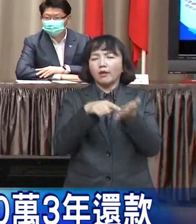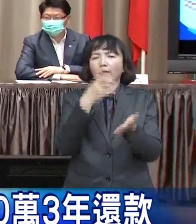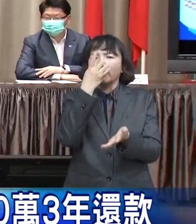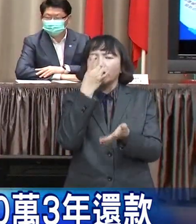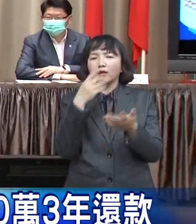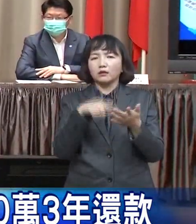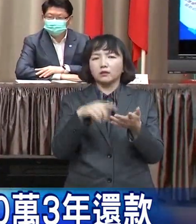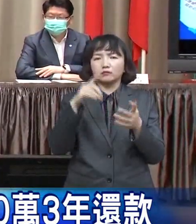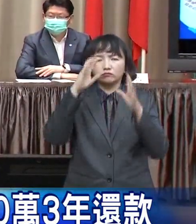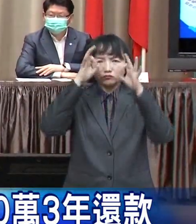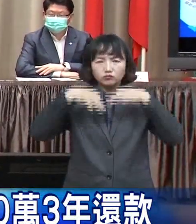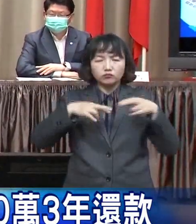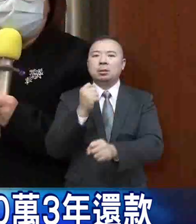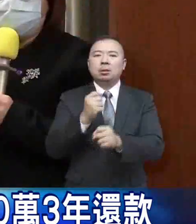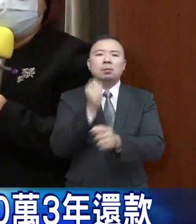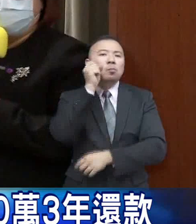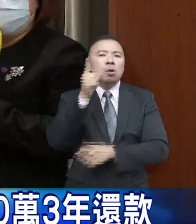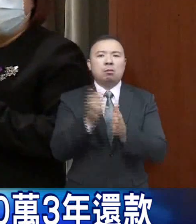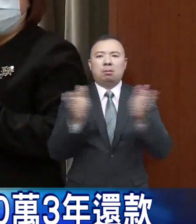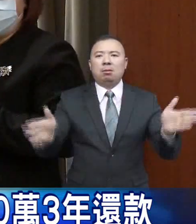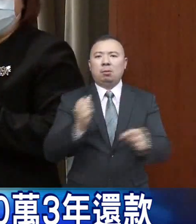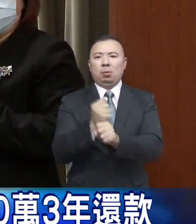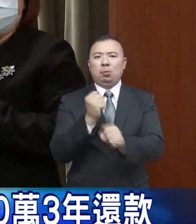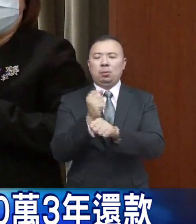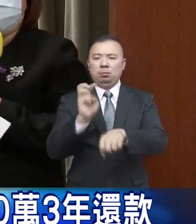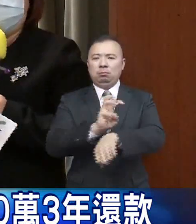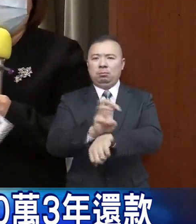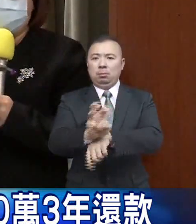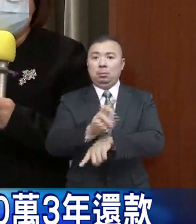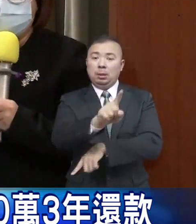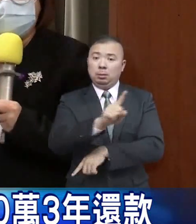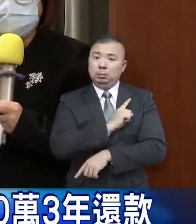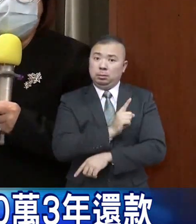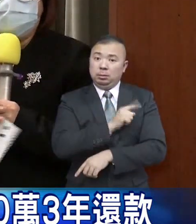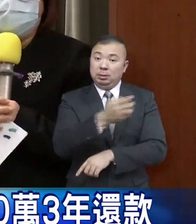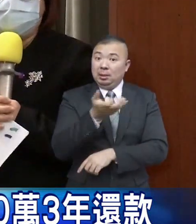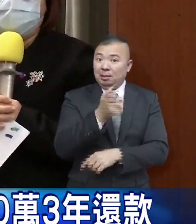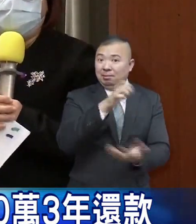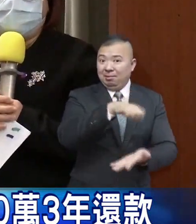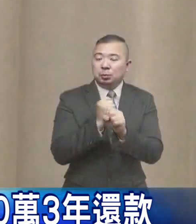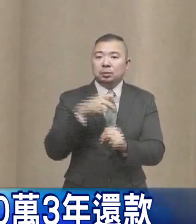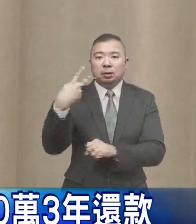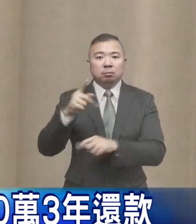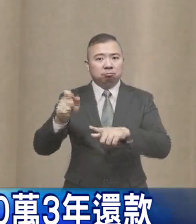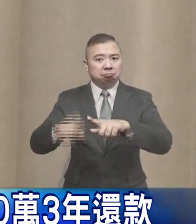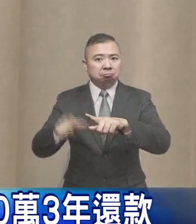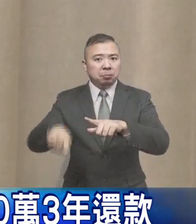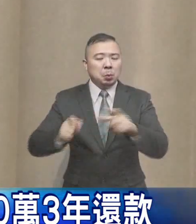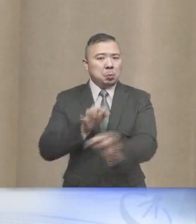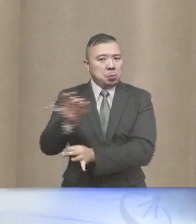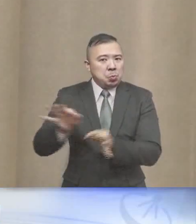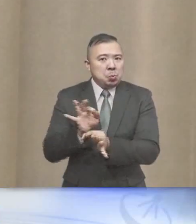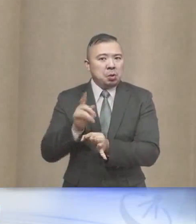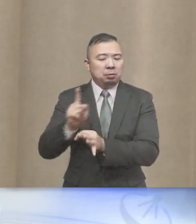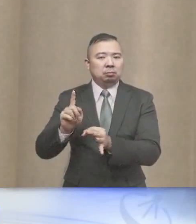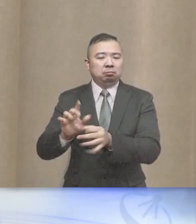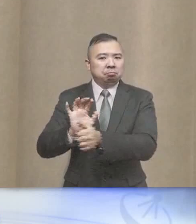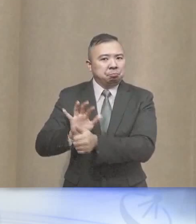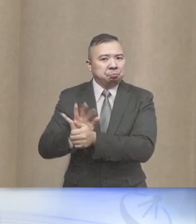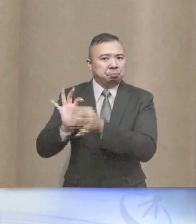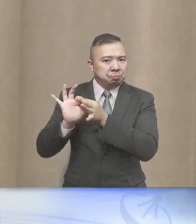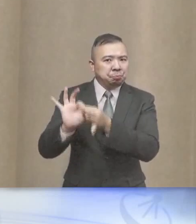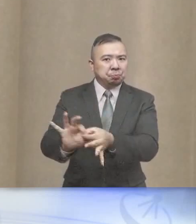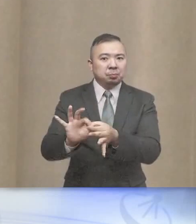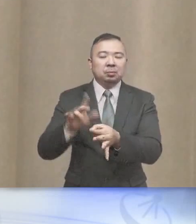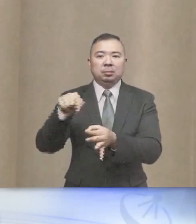时中团队1兆元救台湾，提振经济，当然少不了广大的劳工阶层。 我们保全了劳动力跟企业的